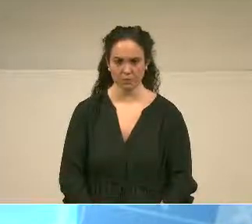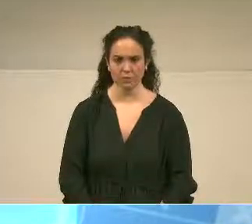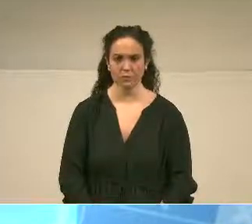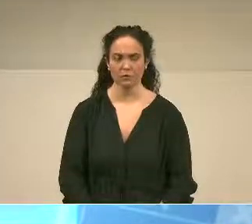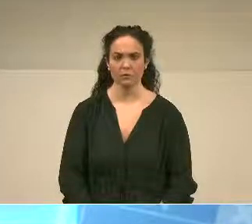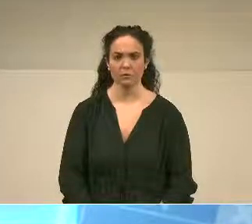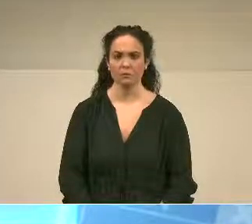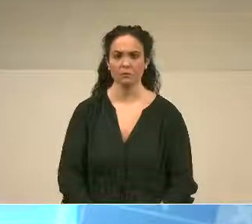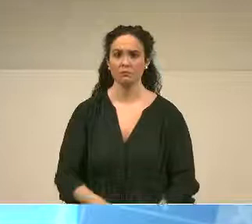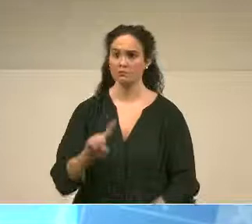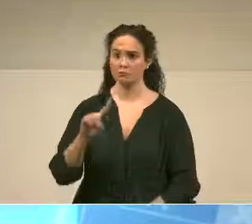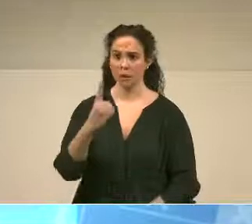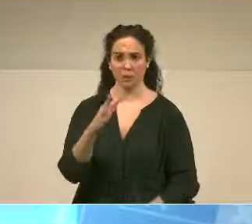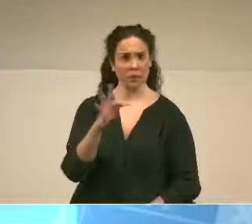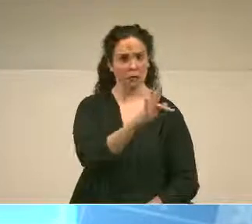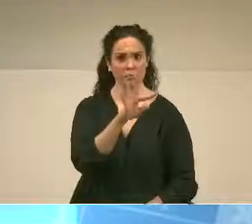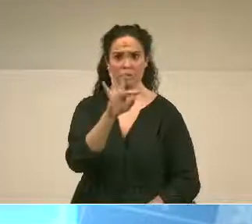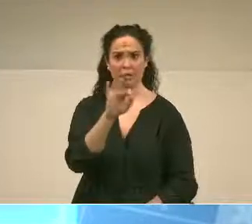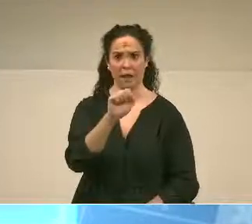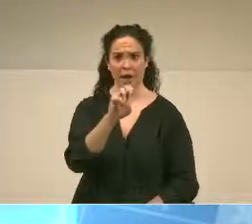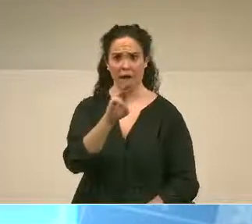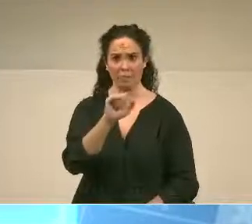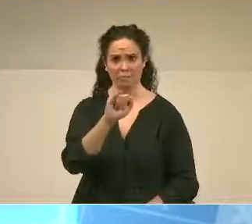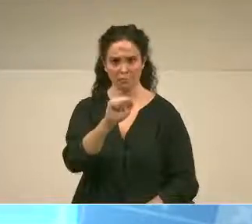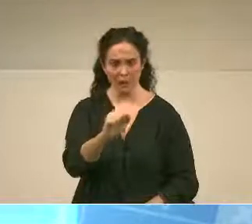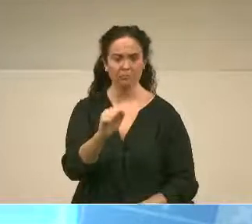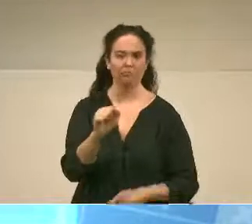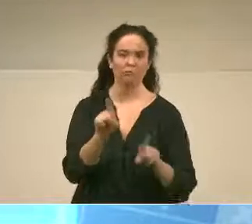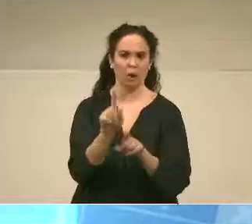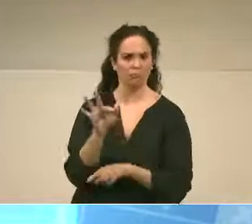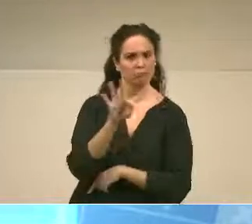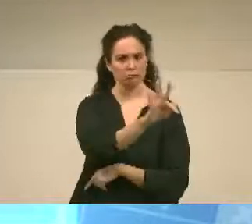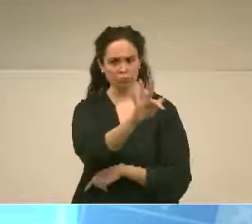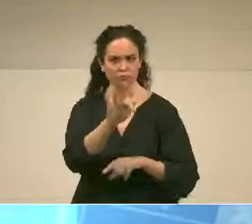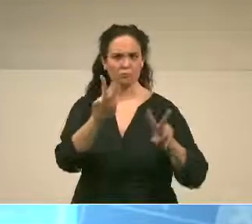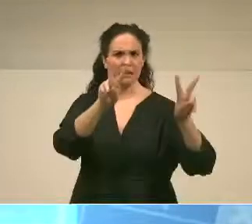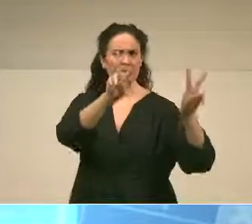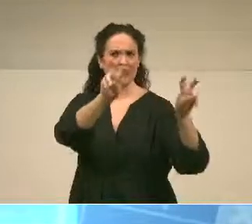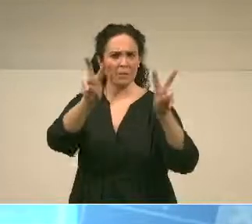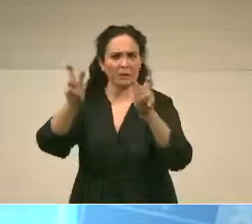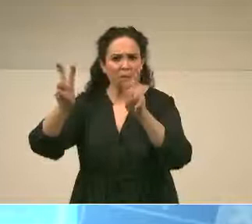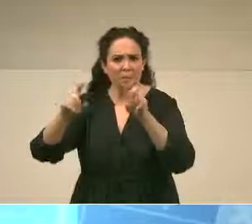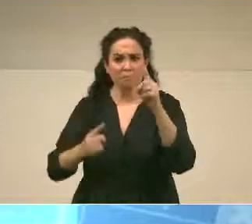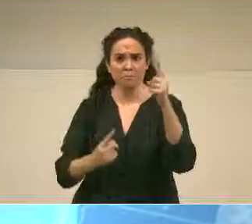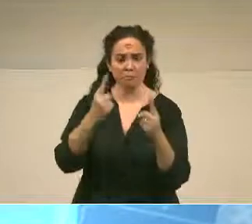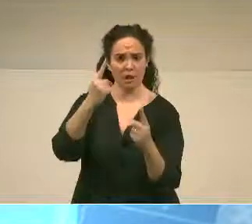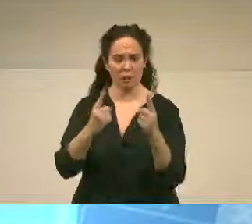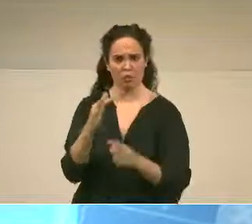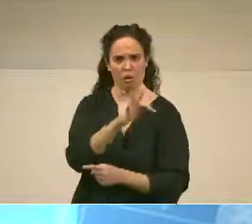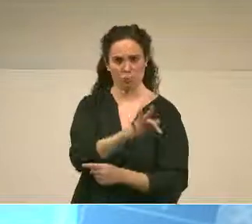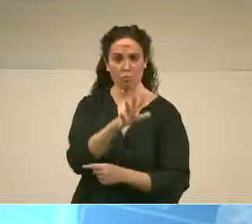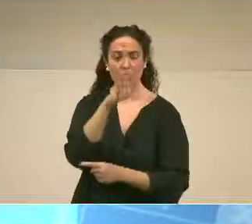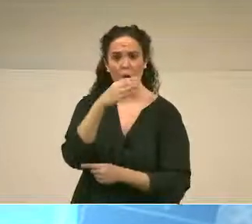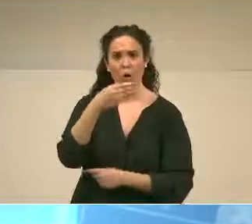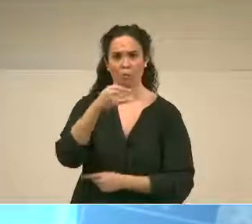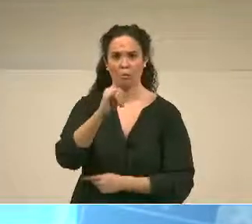Lehenengo eta behin Arantzari emango diot hitza, gaur onartutako gaien artetik bat da Bikaintek